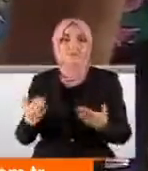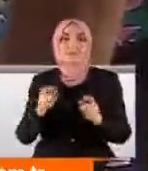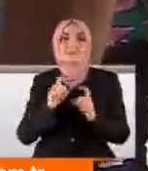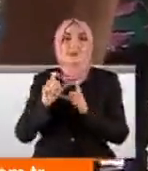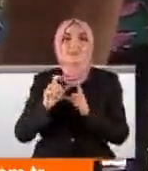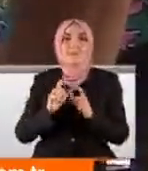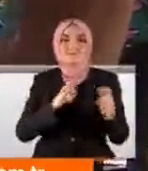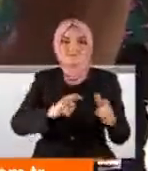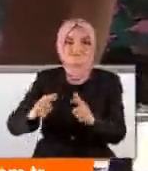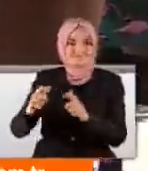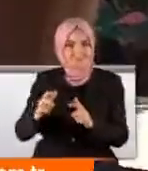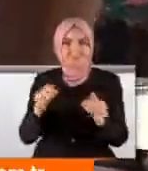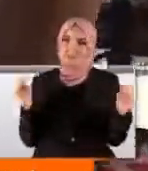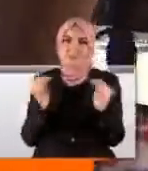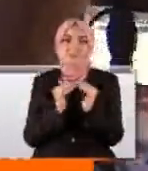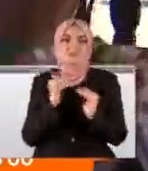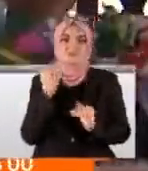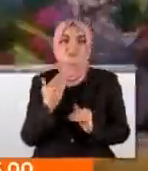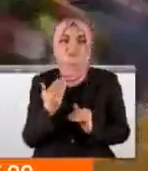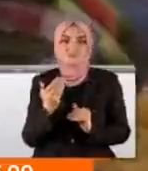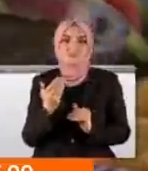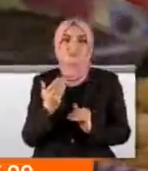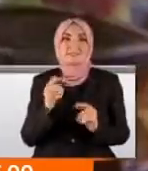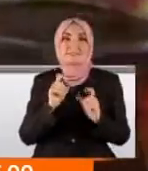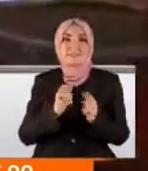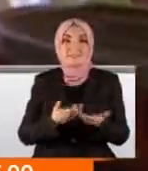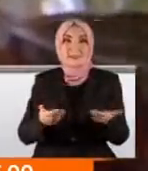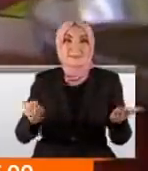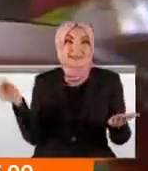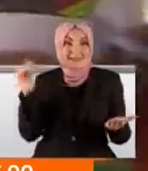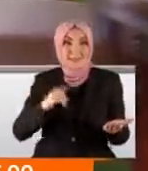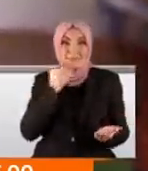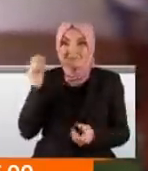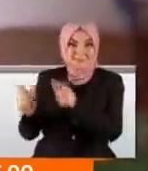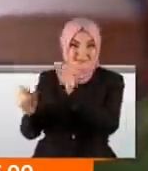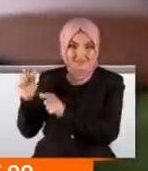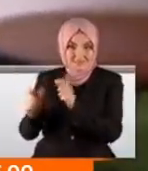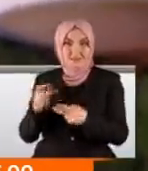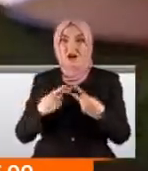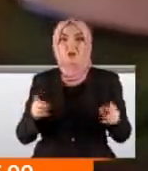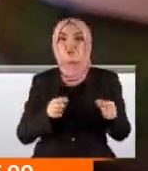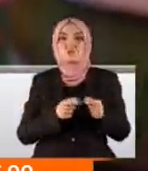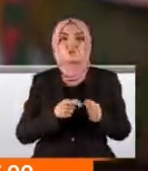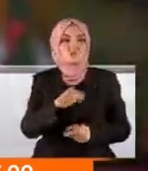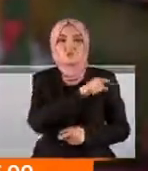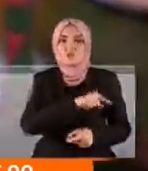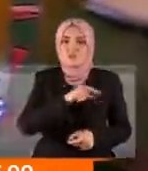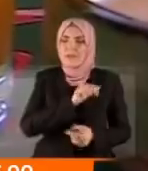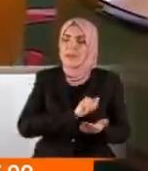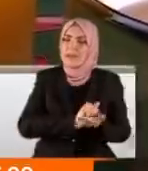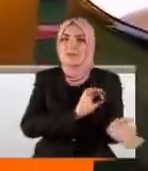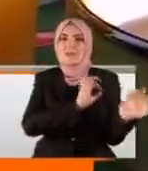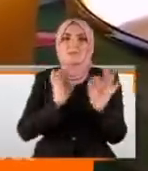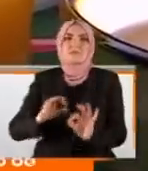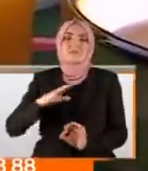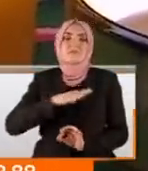gelen misafirlerimize açık büfede olan tüm ürünleri, buna portakal suyu, kavurmalı yumurtası, kuymağı hepsi